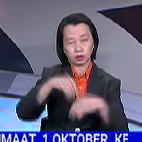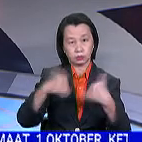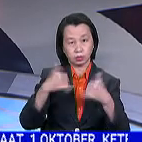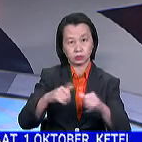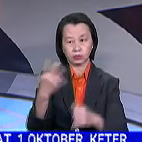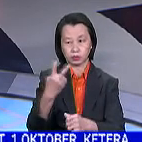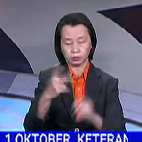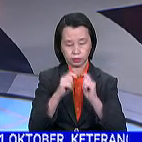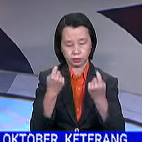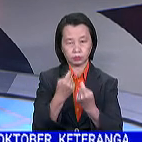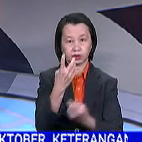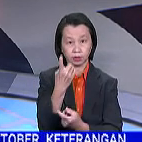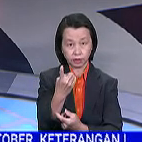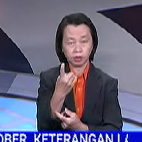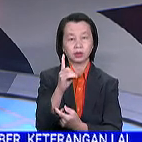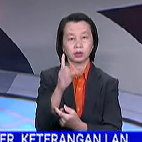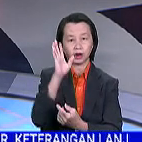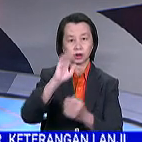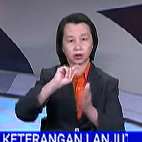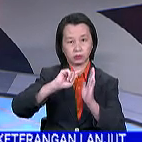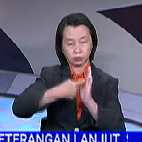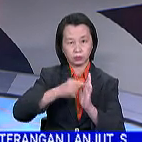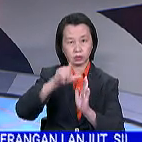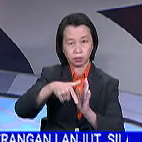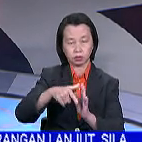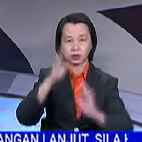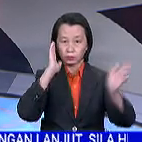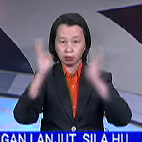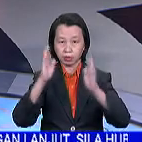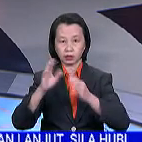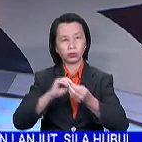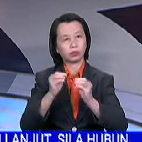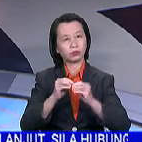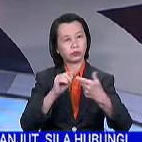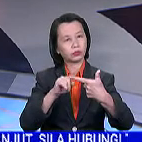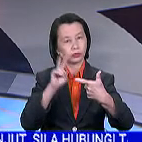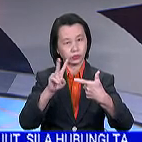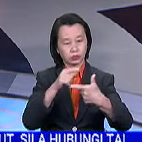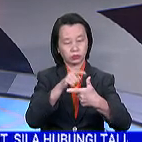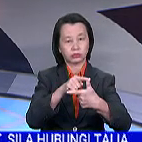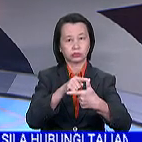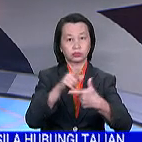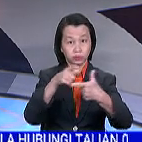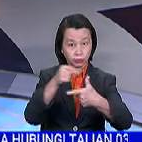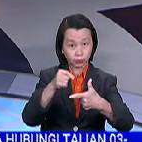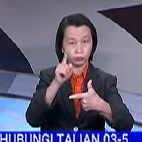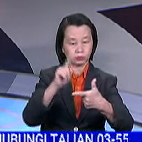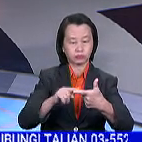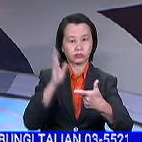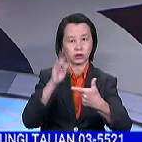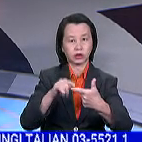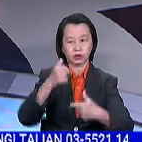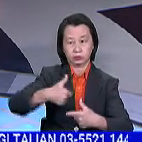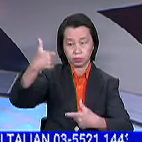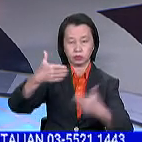aksi kejual kumpulan di yang akan Bermuda sebentar nanti beli segini Roro kita enggak kedua di belakang jepun selepas menang